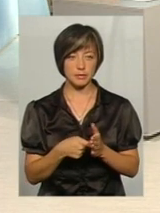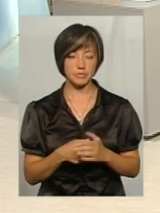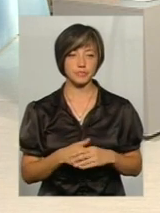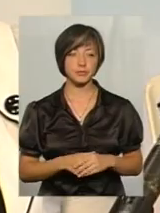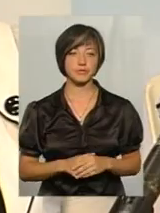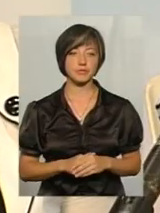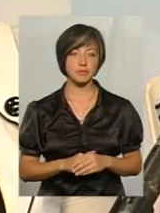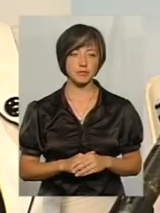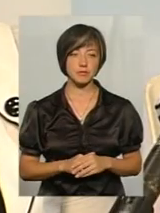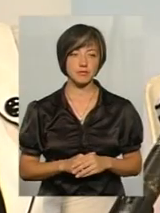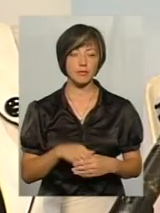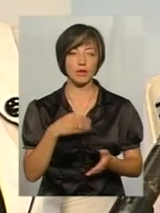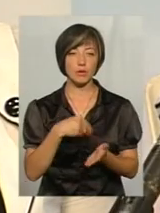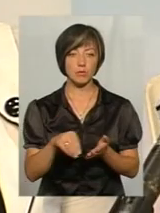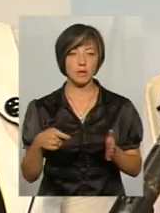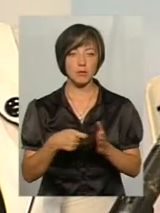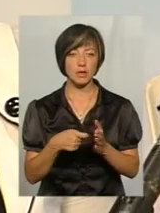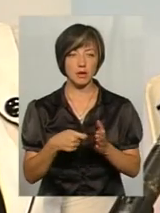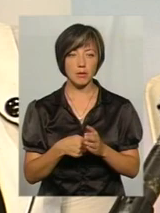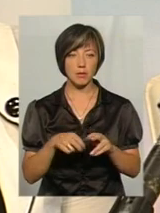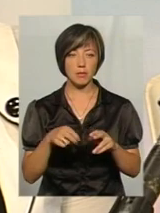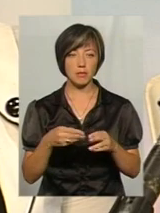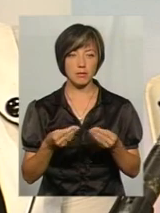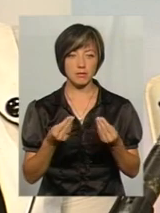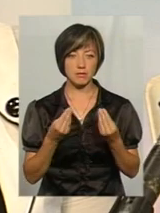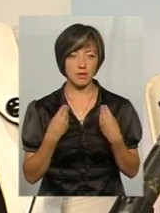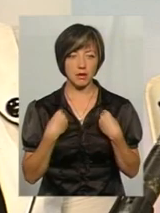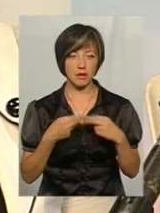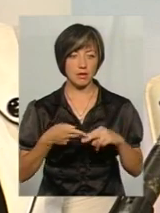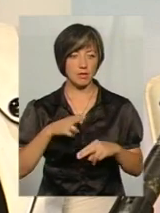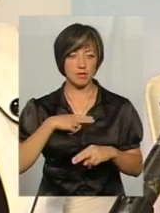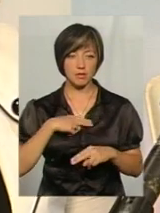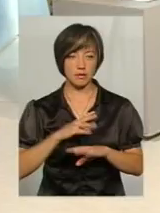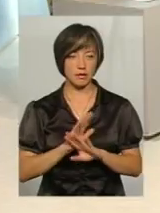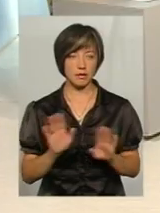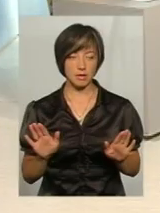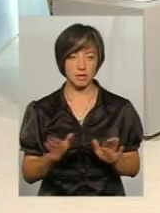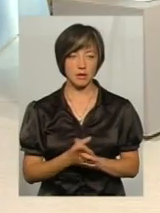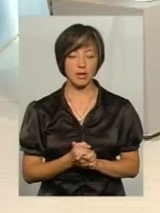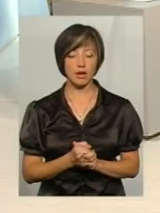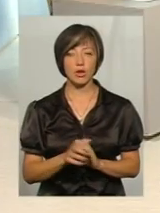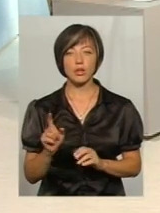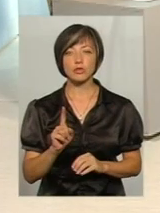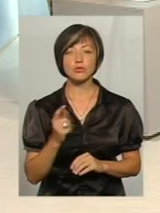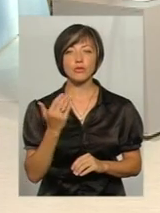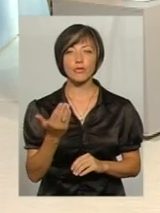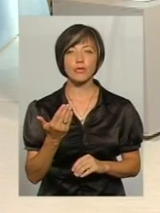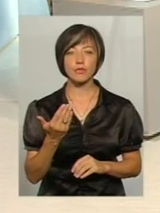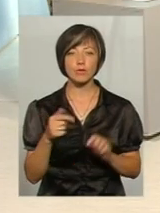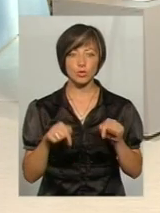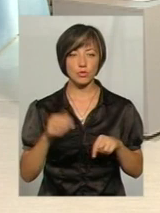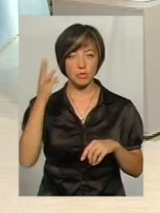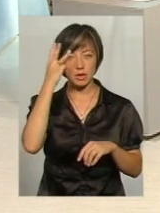И она это купила билет, и мне ничего обратно паспорт нет. Паспорт не віддала, так? Нет. Що ви вже, з чим стикнулися ви вже